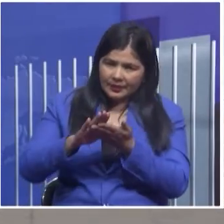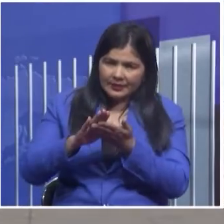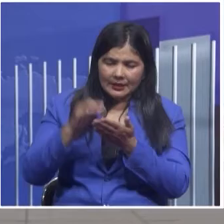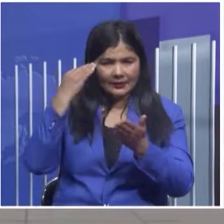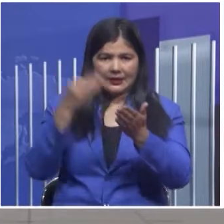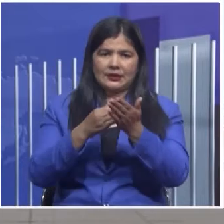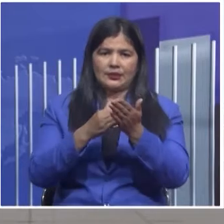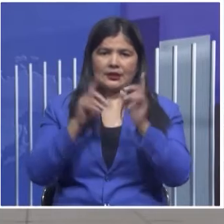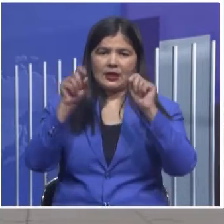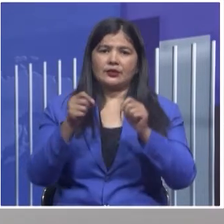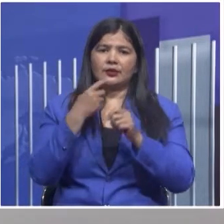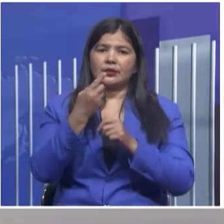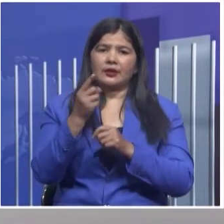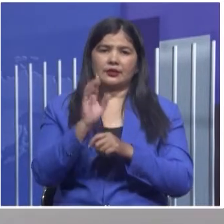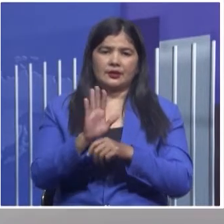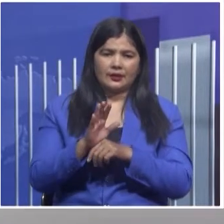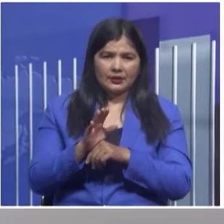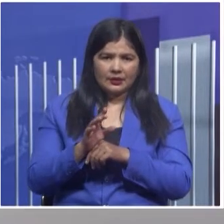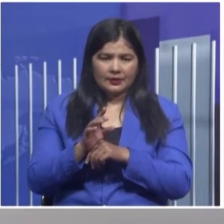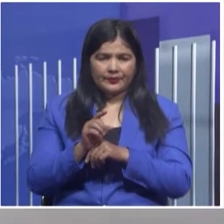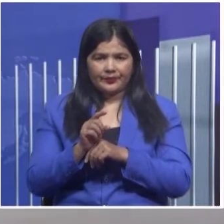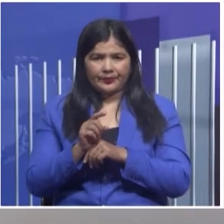जानुपर्ने आवश्यकता आउने भयो।